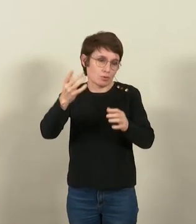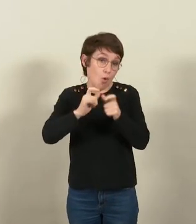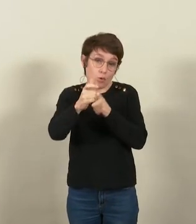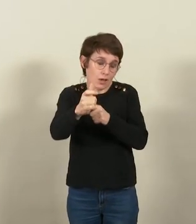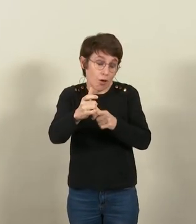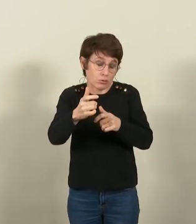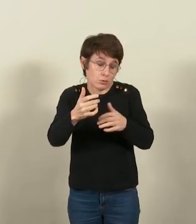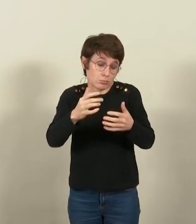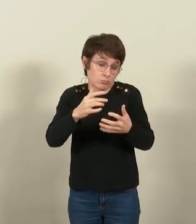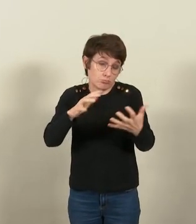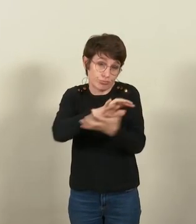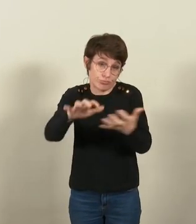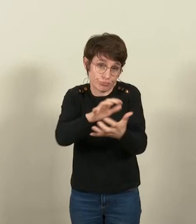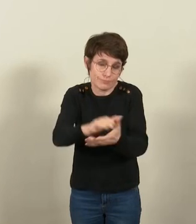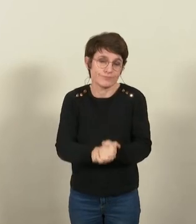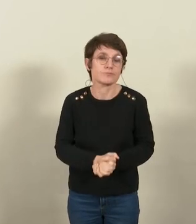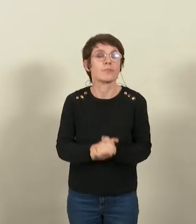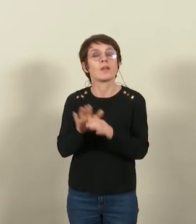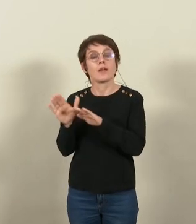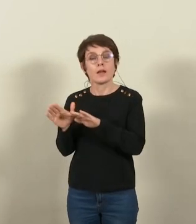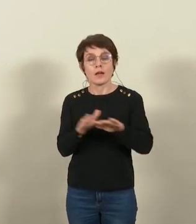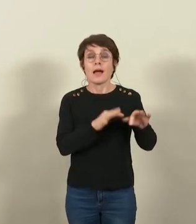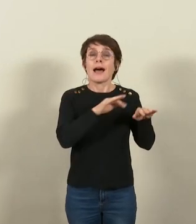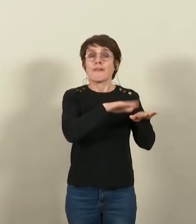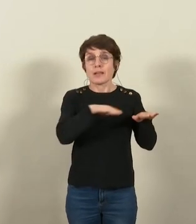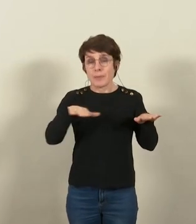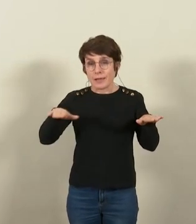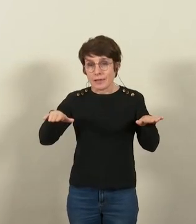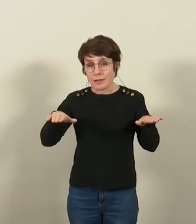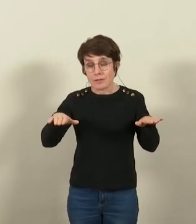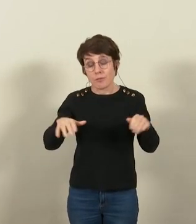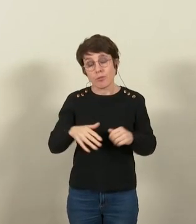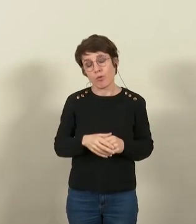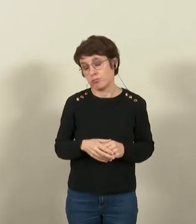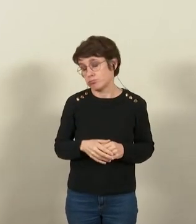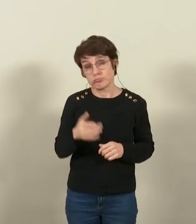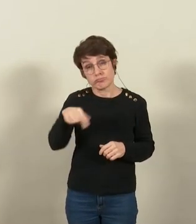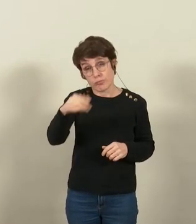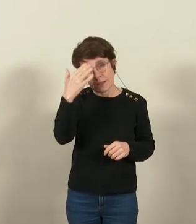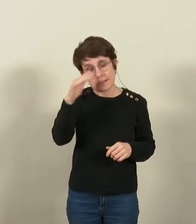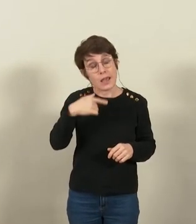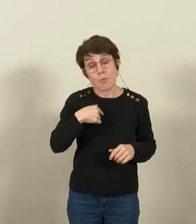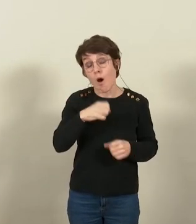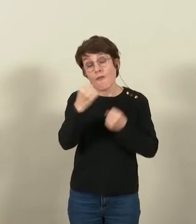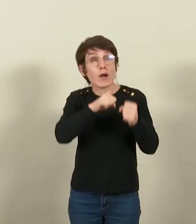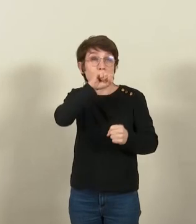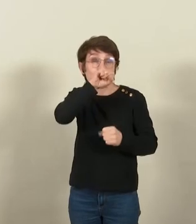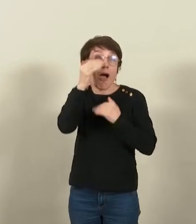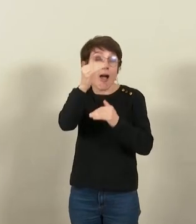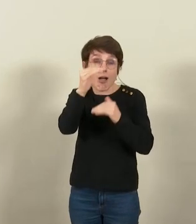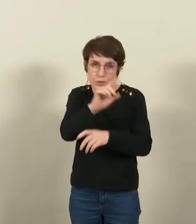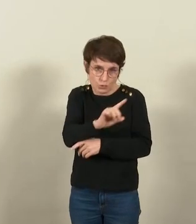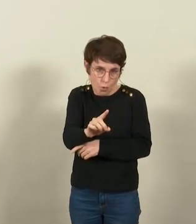ensuite le stationnement alors moi euh je crois que vous le savez tous je suis loin d'être une partisante de tout bagnool bien au contraire mais quand